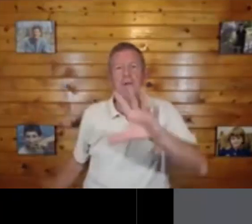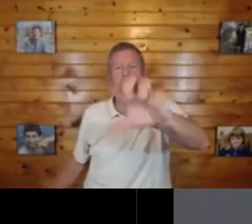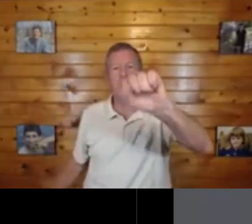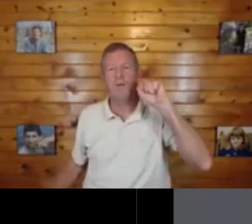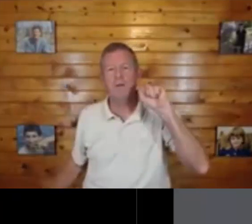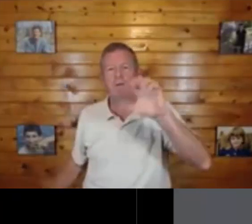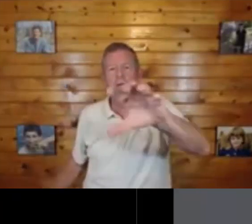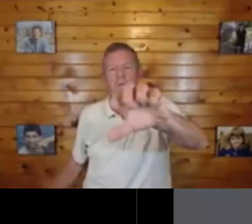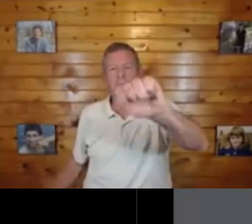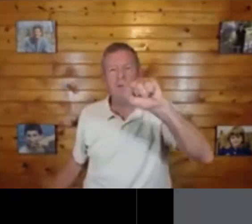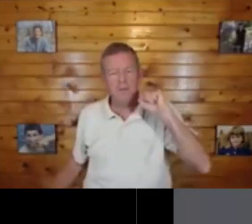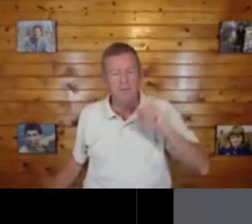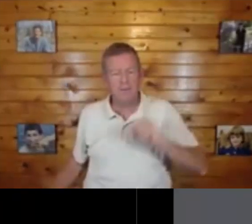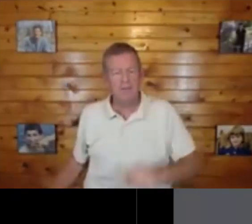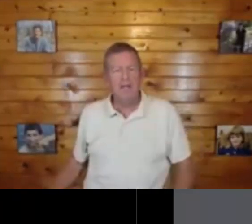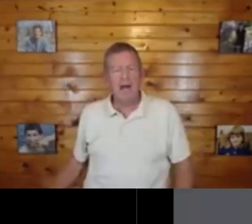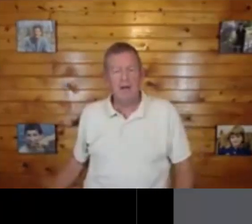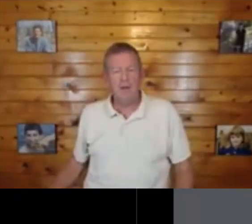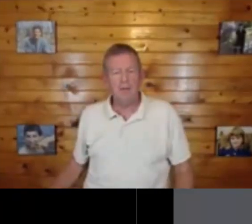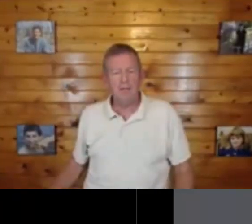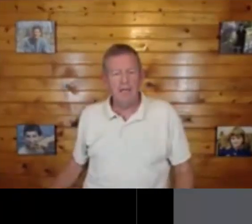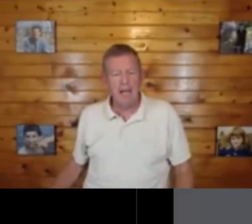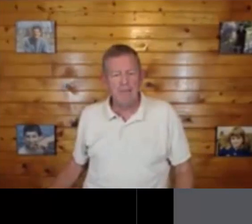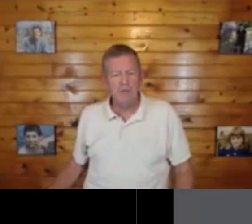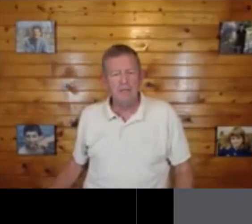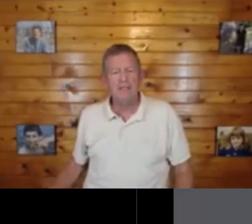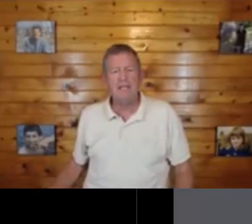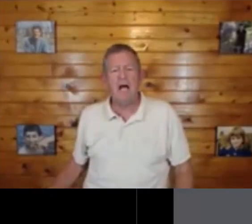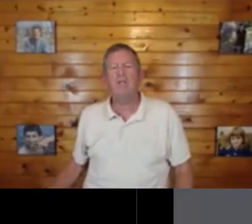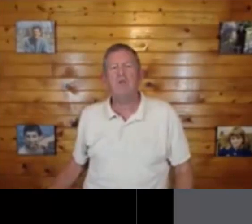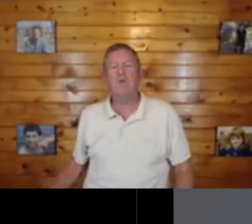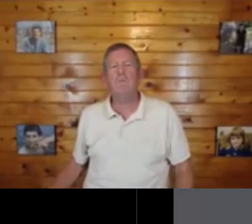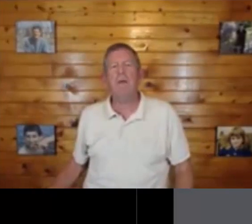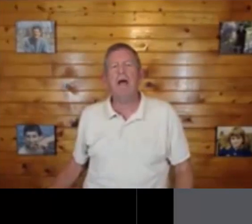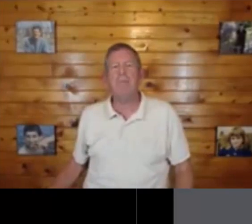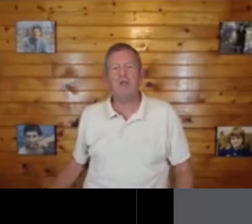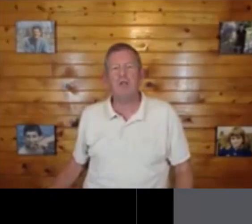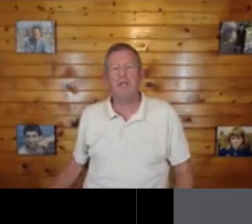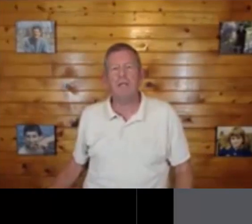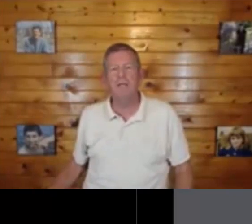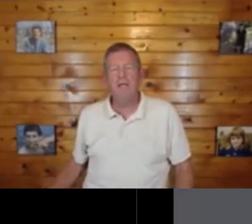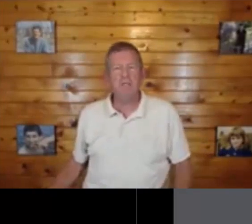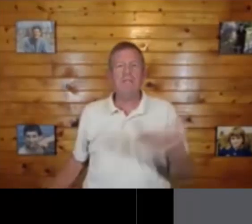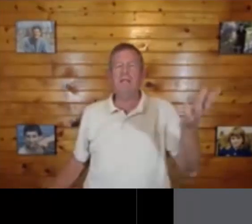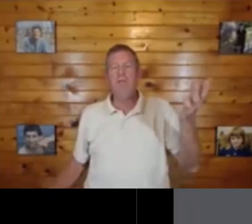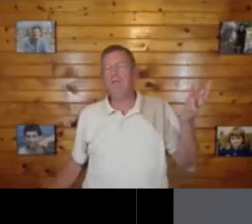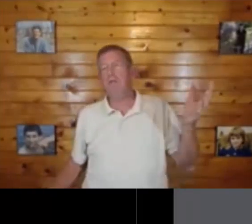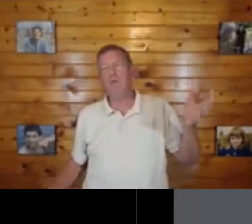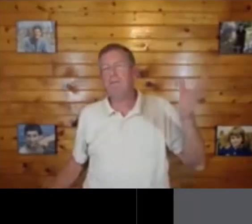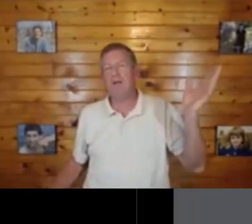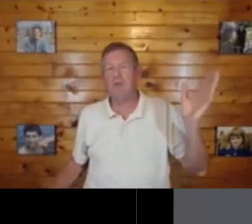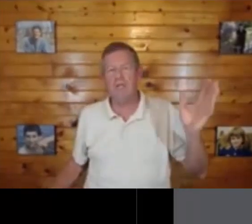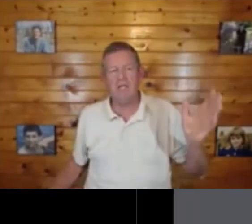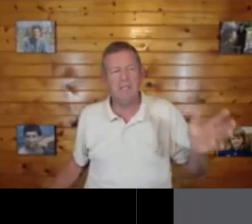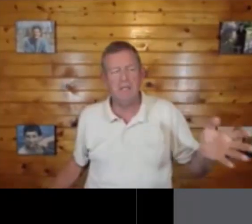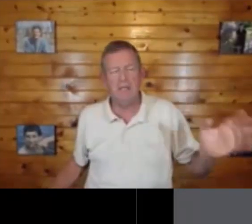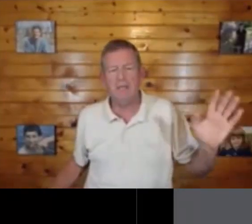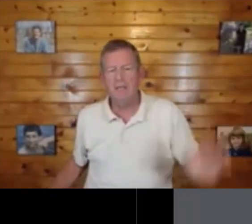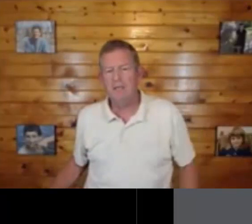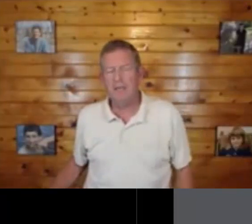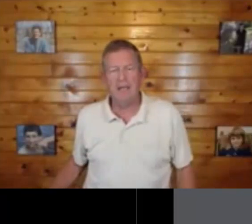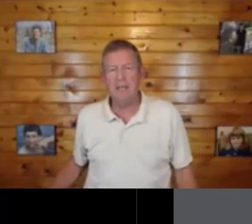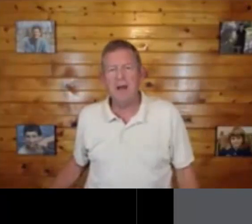pas? Prendre, prendre. Alors là, vous avez un supermarché. Ici aux États-Unis, des supermarchés,